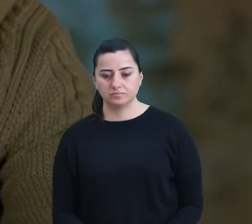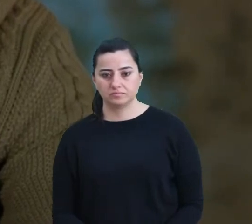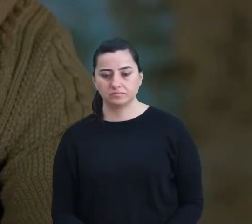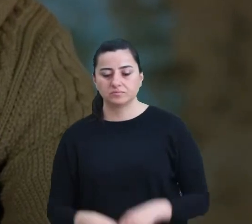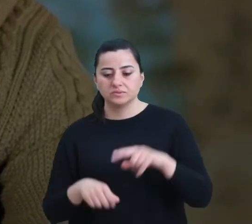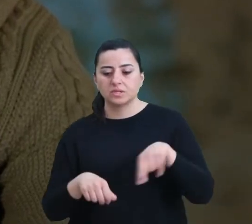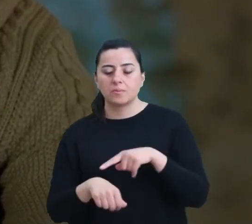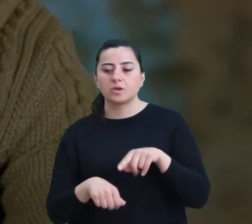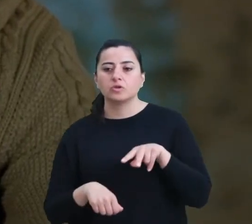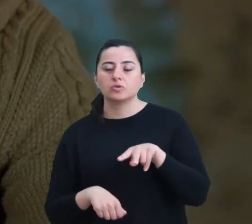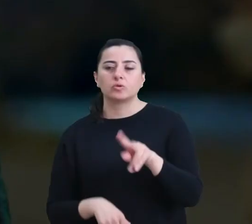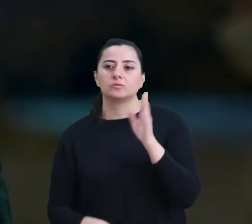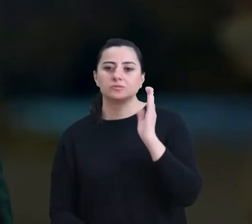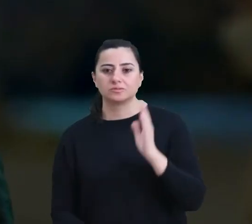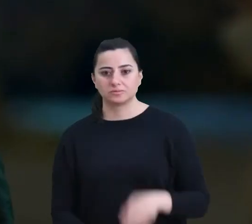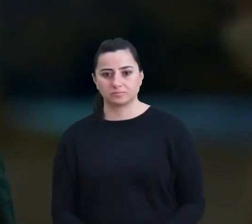Zamanda yolculuk falan.